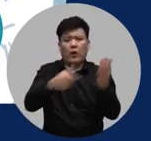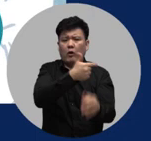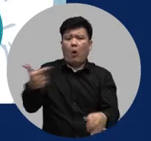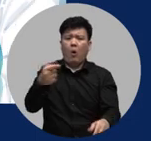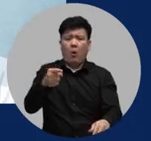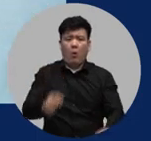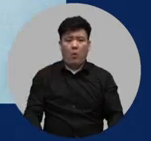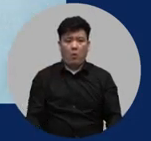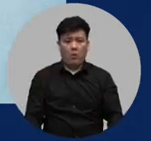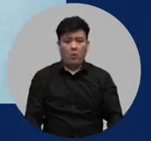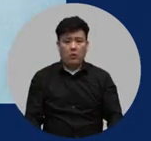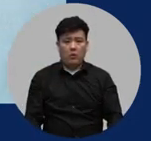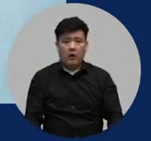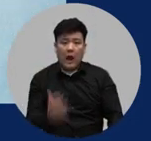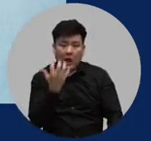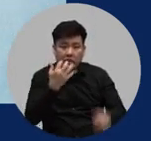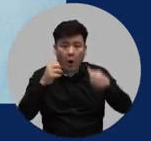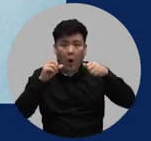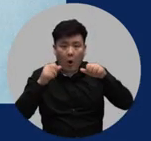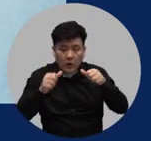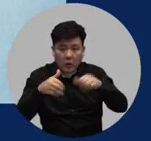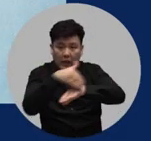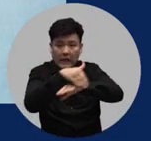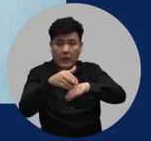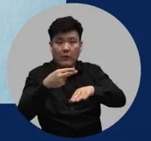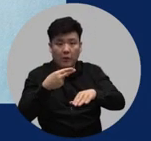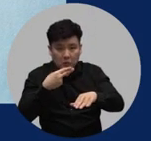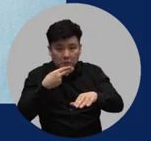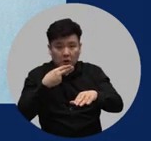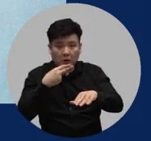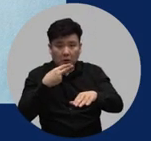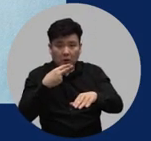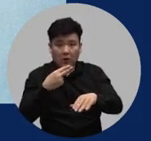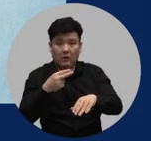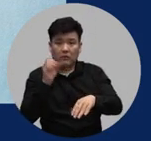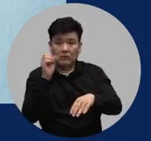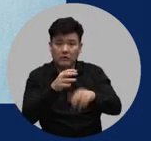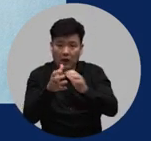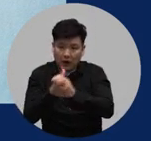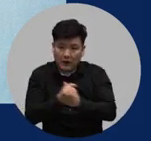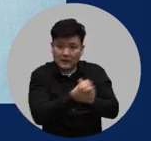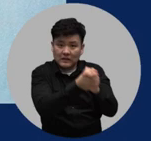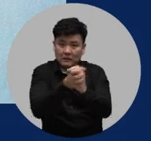손해입니다. 성희롱의 의도가 없으면 단지 친밀감의 표현이다.